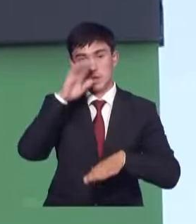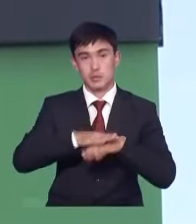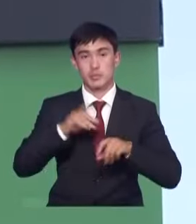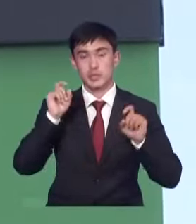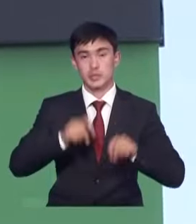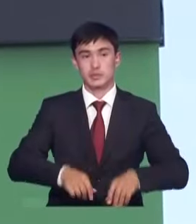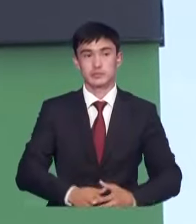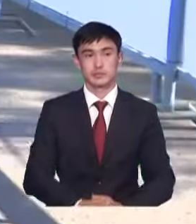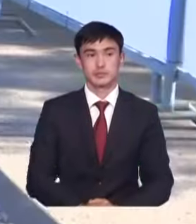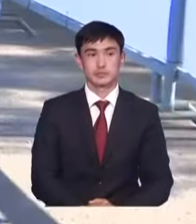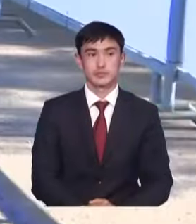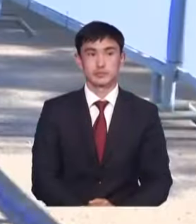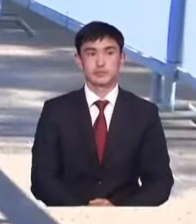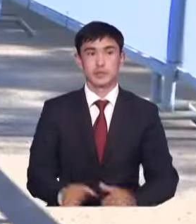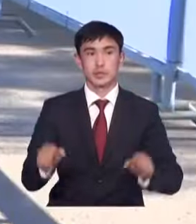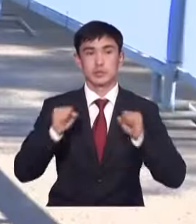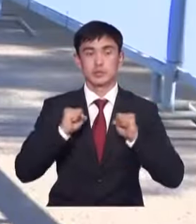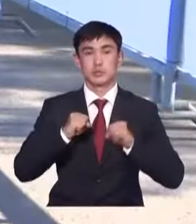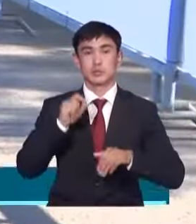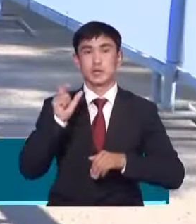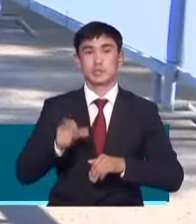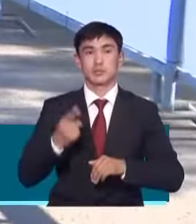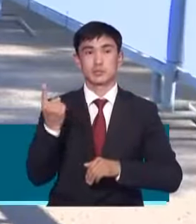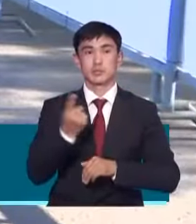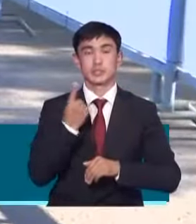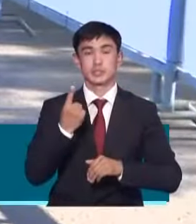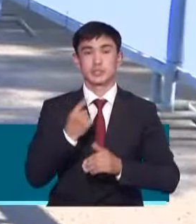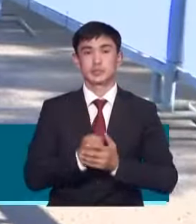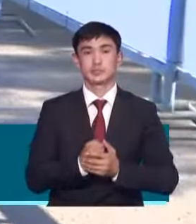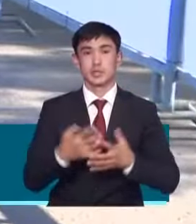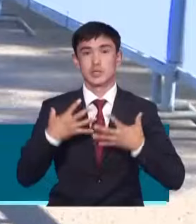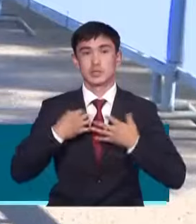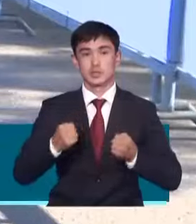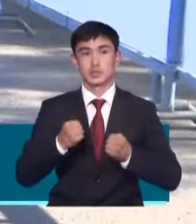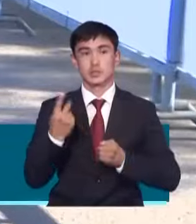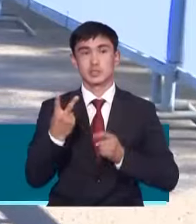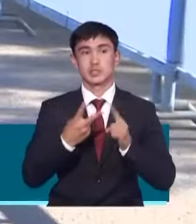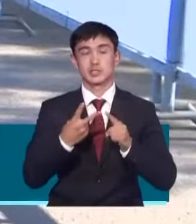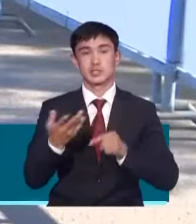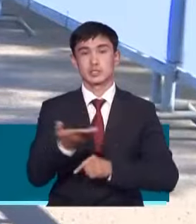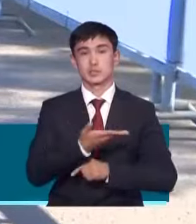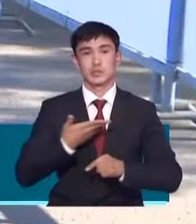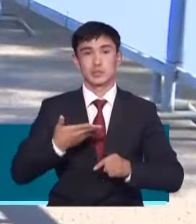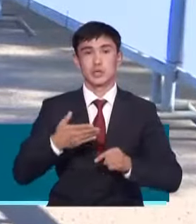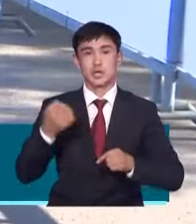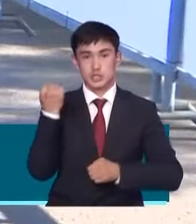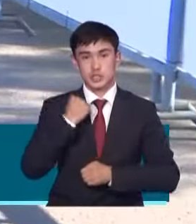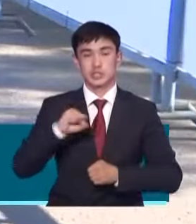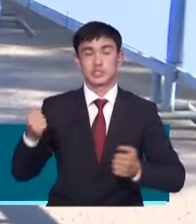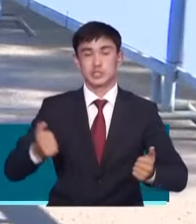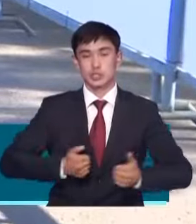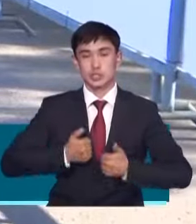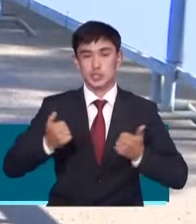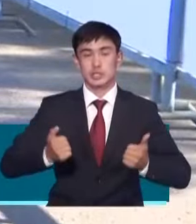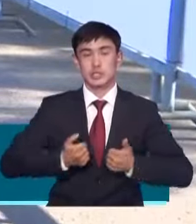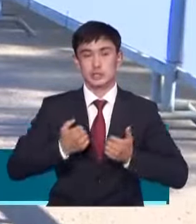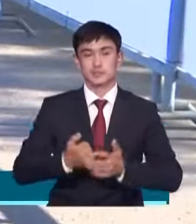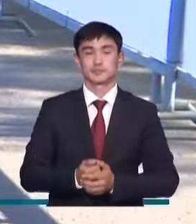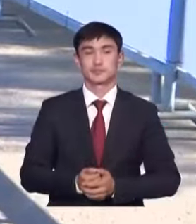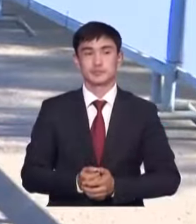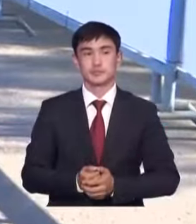келген. Спорт деген мынау адамның біріншіден мынау денсаулығы, екіншіден мынау жеңіске деген жігерлігін